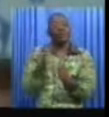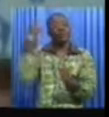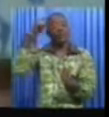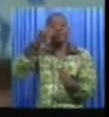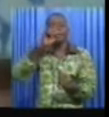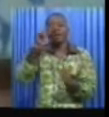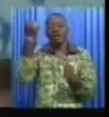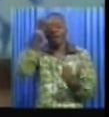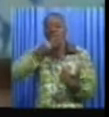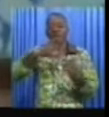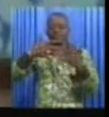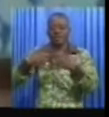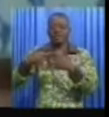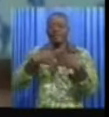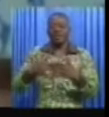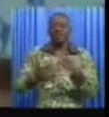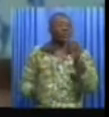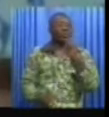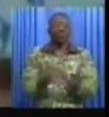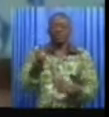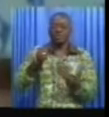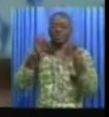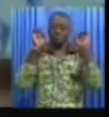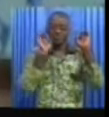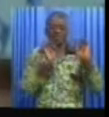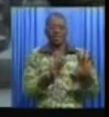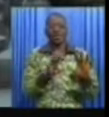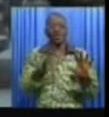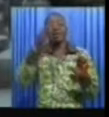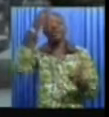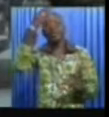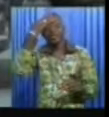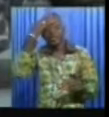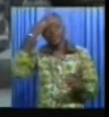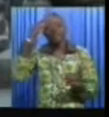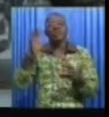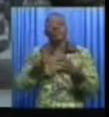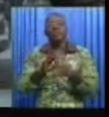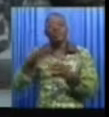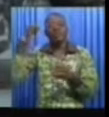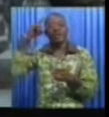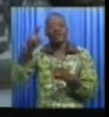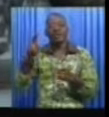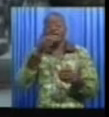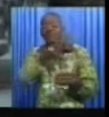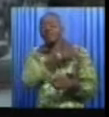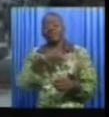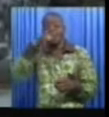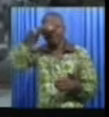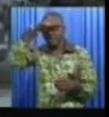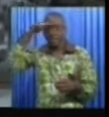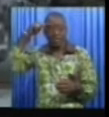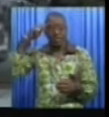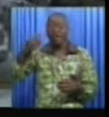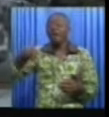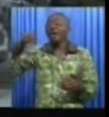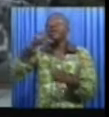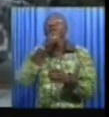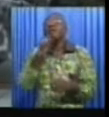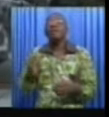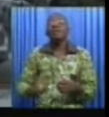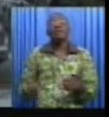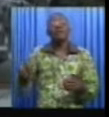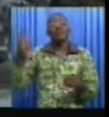CBS, sa situation est beaucoup plus grave qu'annoncée. Icône inlassable de la réconciliation entre blancs et noirs, l'ex-prisonnier du